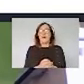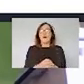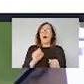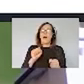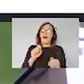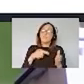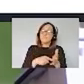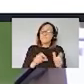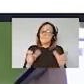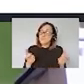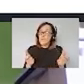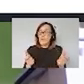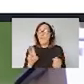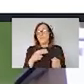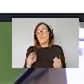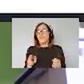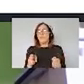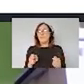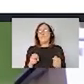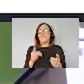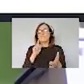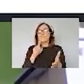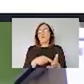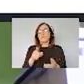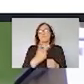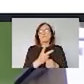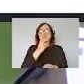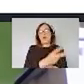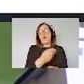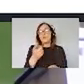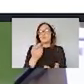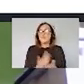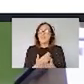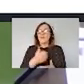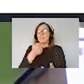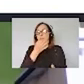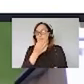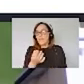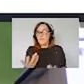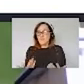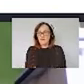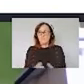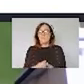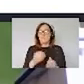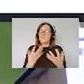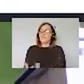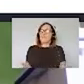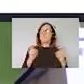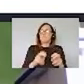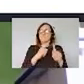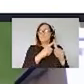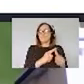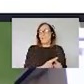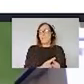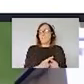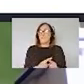kiedy, no właśnie, ja przekroczyłam ten limit, a chcę Państwu zadać jeszcze jedno pytanie, muszę sobie stworzyć jeszcze jedną ankietę, stąd Państwo widzą